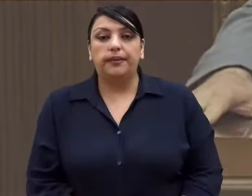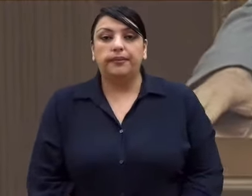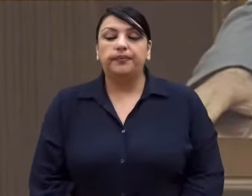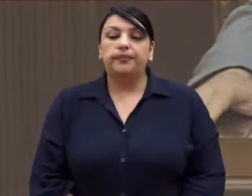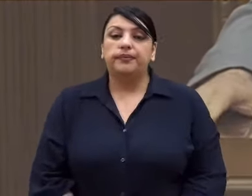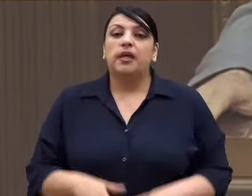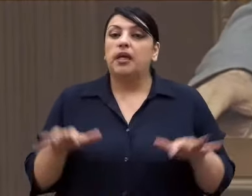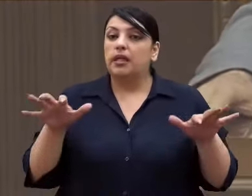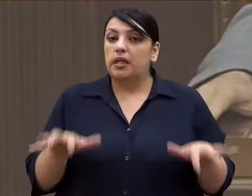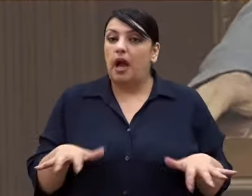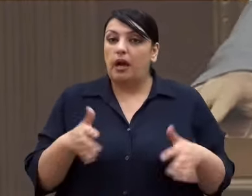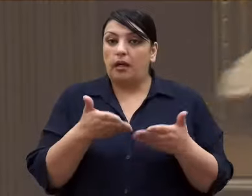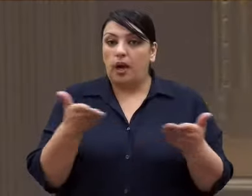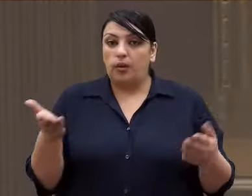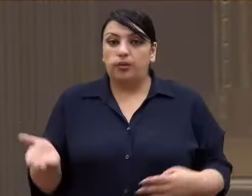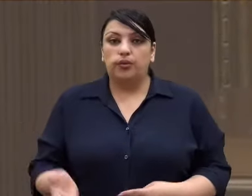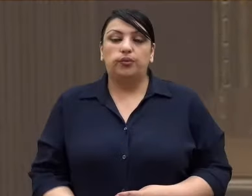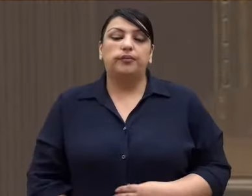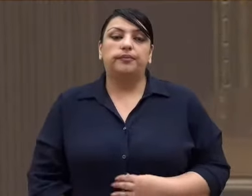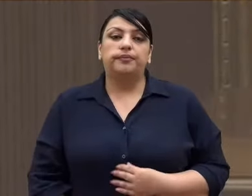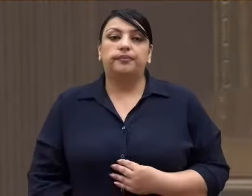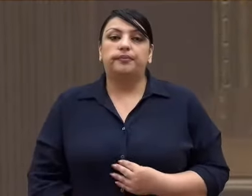նախագահություն,